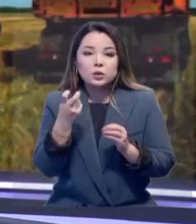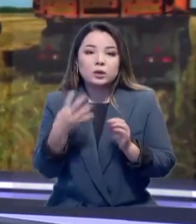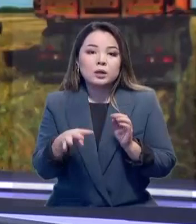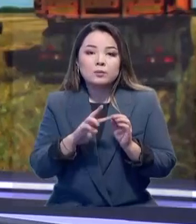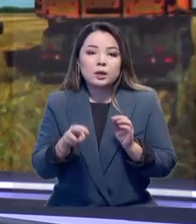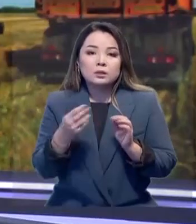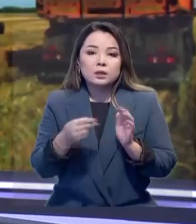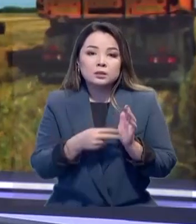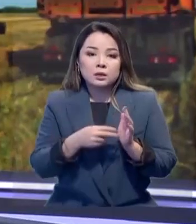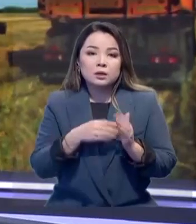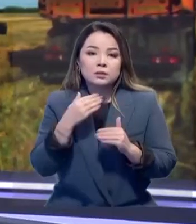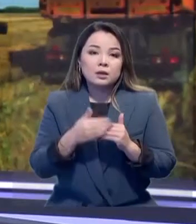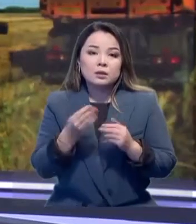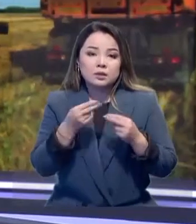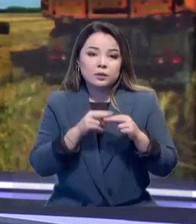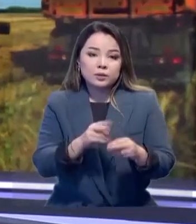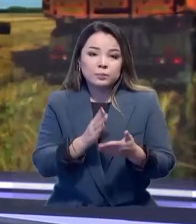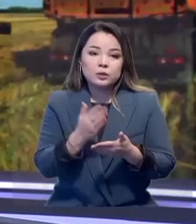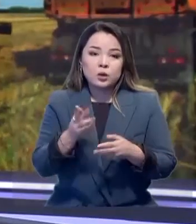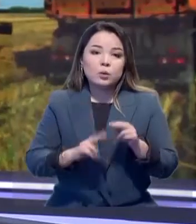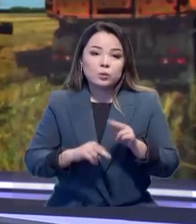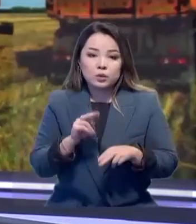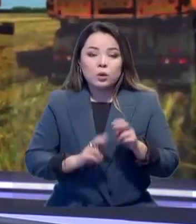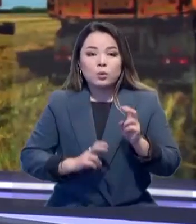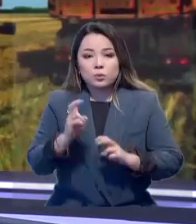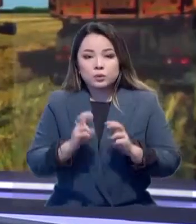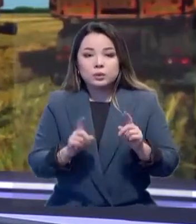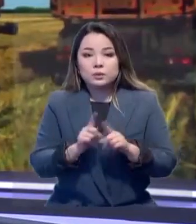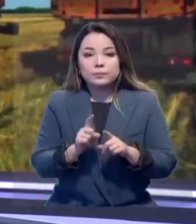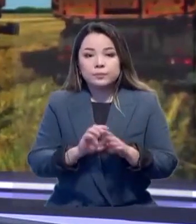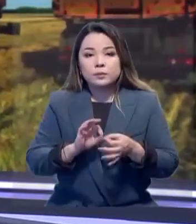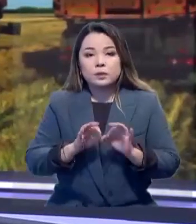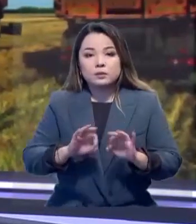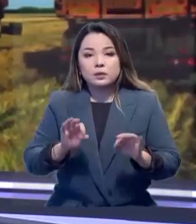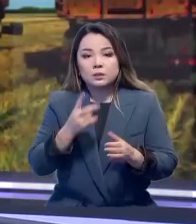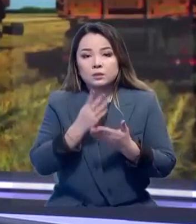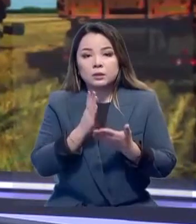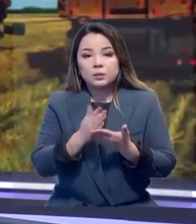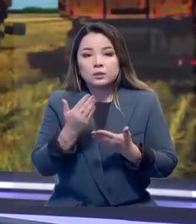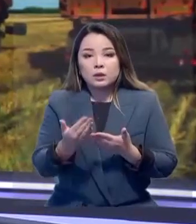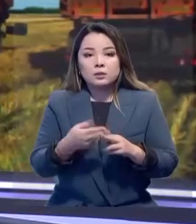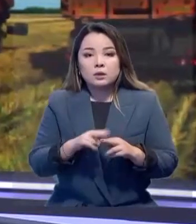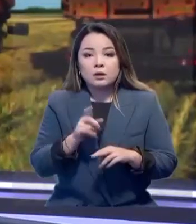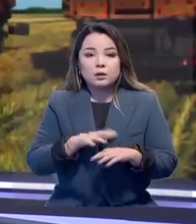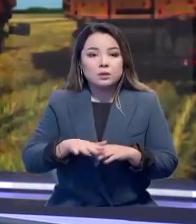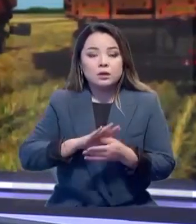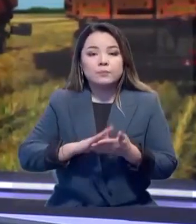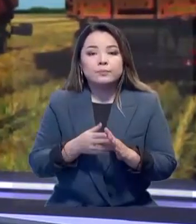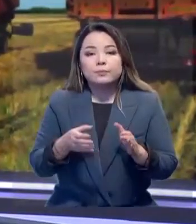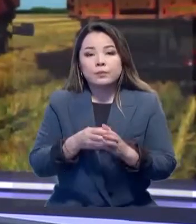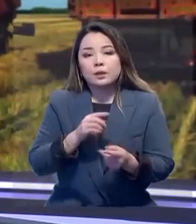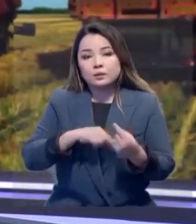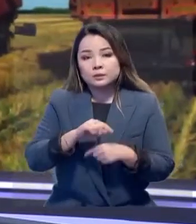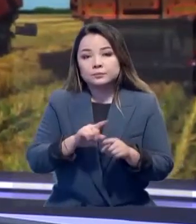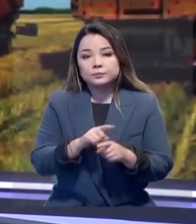240 миллиард теңгеден аса инвестиция тартылған. Құрылыс пен өндірісте де айтарлықтай ілгерілеу байқалады. Халықтың дені ата